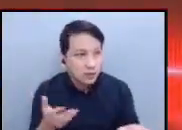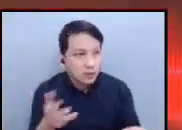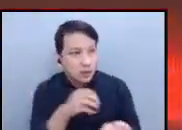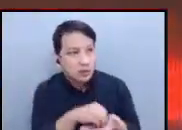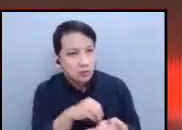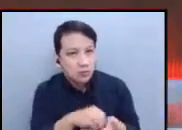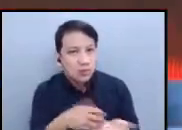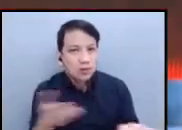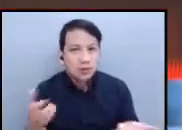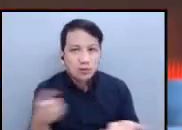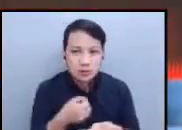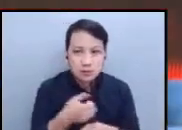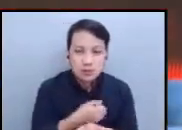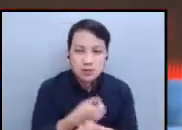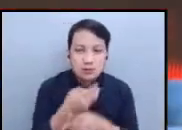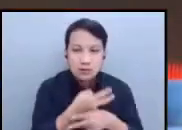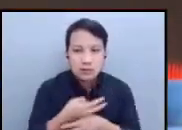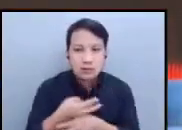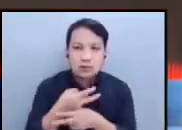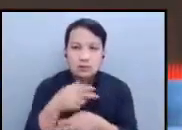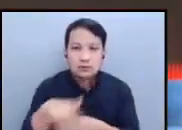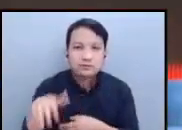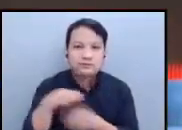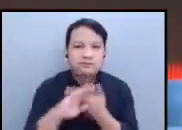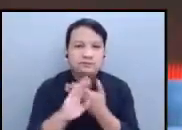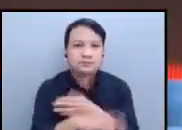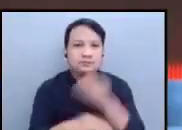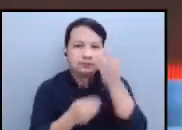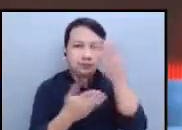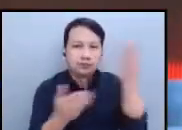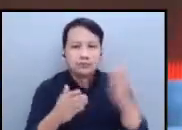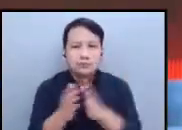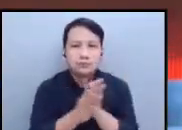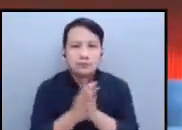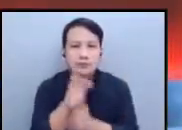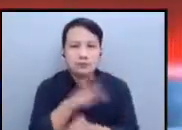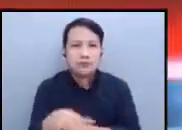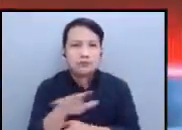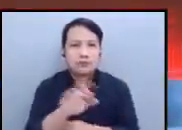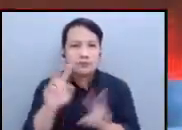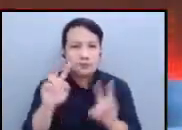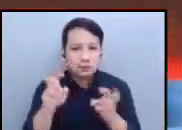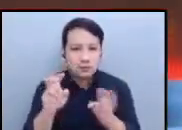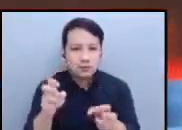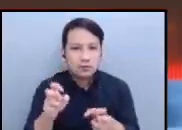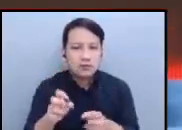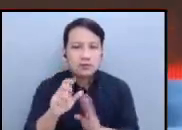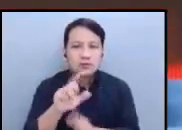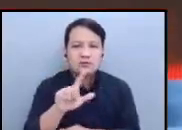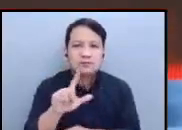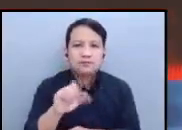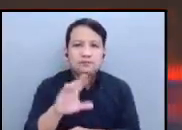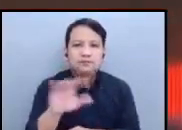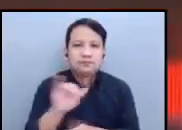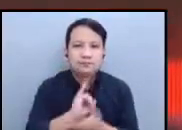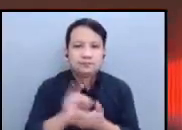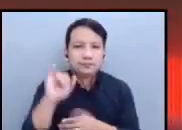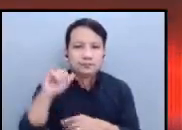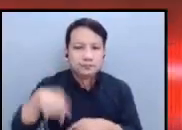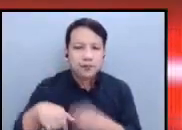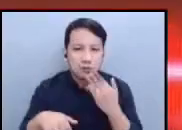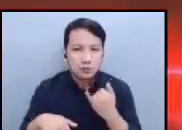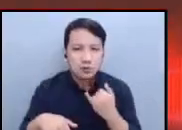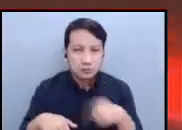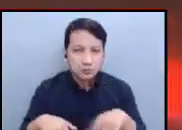ho ay alagaan natin at ibalik ang sigla ng tinatawag nating local industries sapagkat yan lang